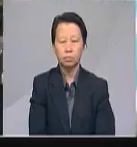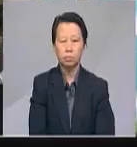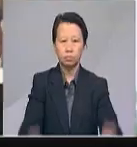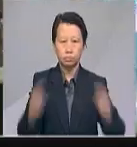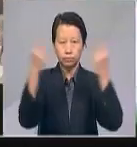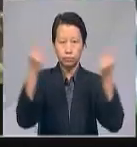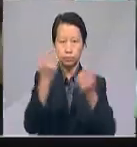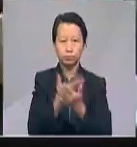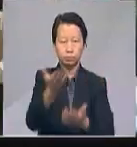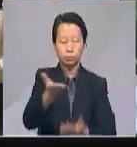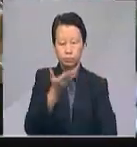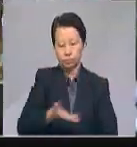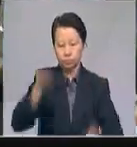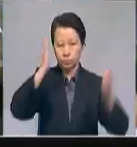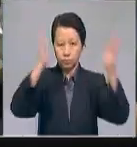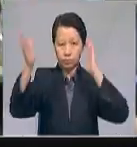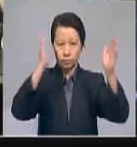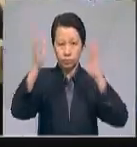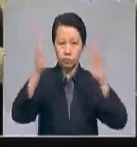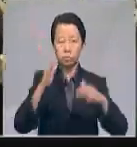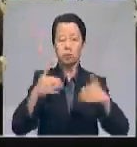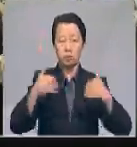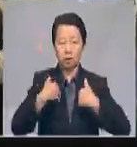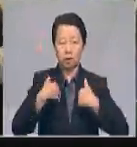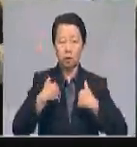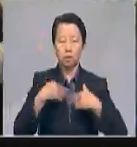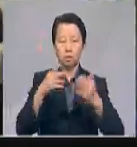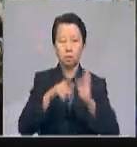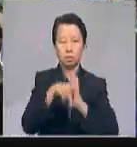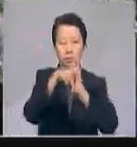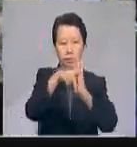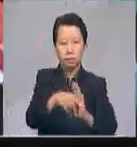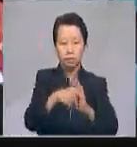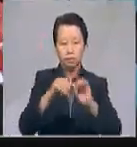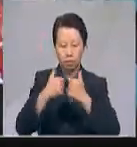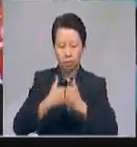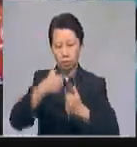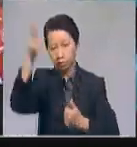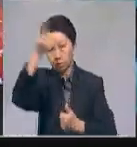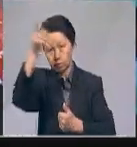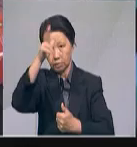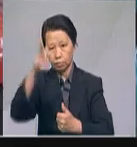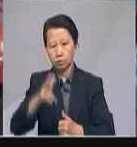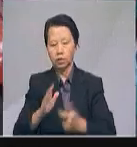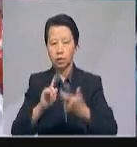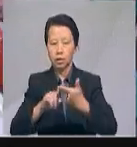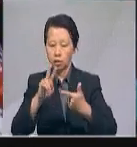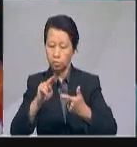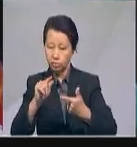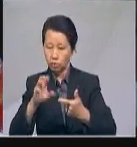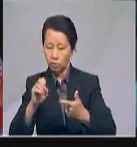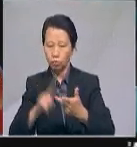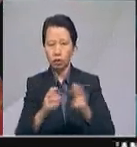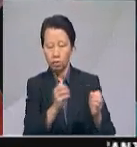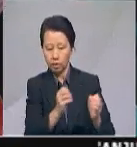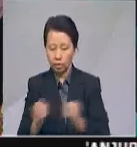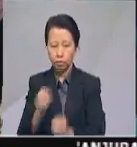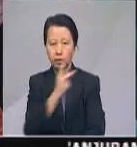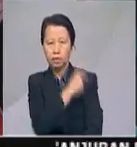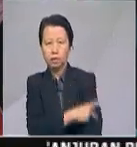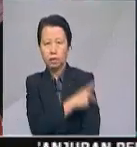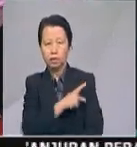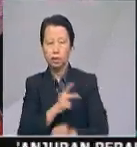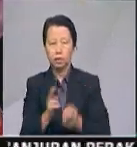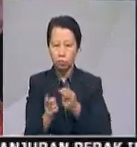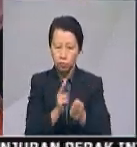Karnival Beli Barangan Malaysia peringkat kebangsaan ini turut diisi dengan pameran oleh agensi kerajaan, badan bukan kerajaan serta penganjuran klinik